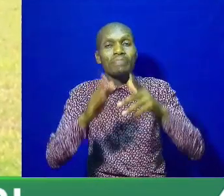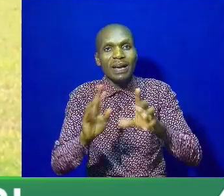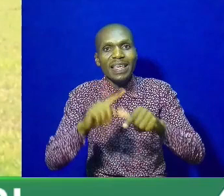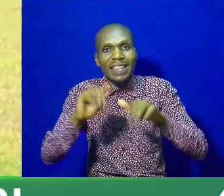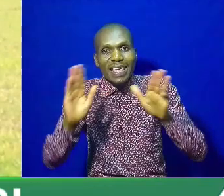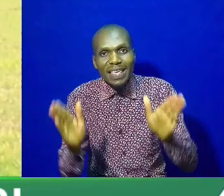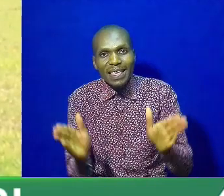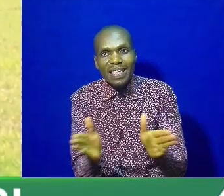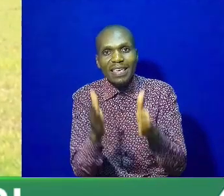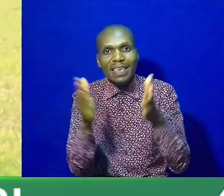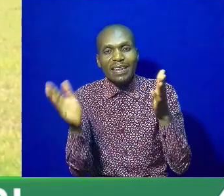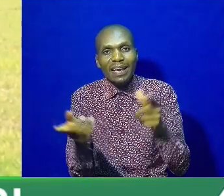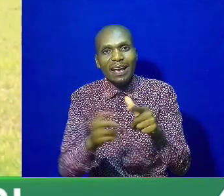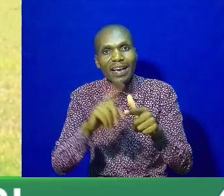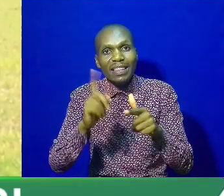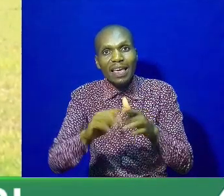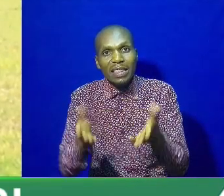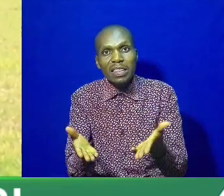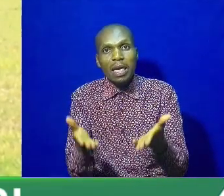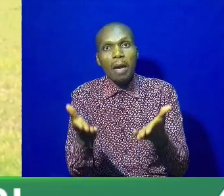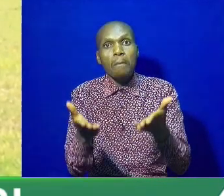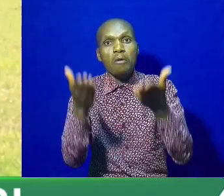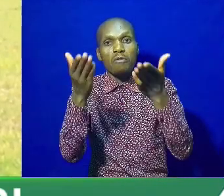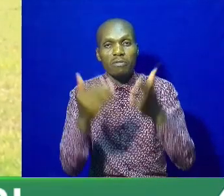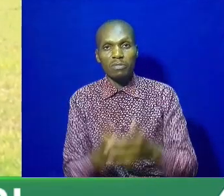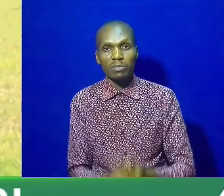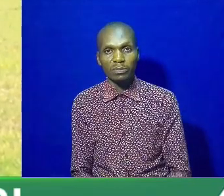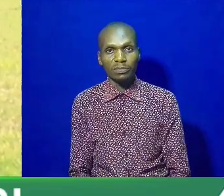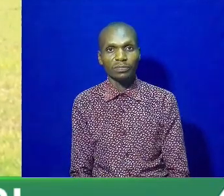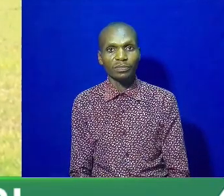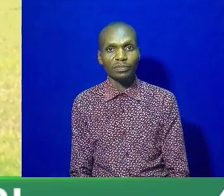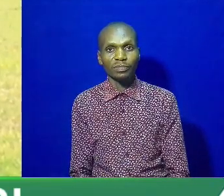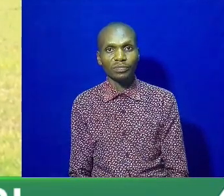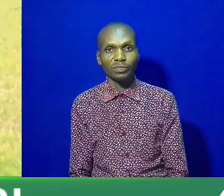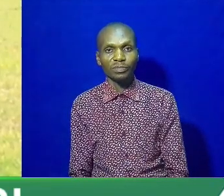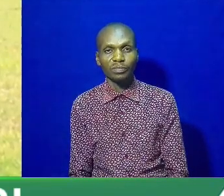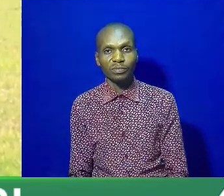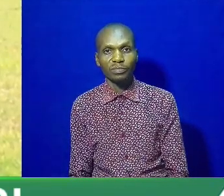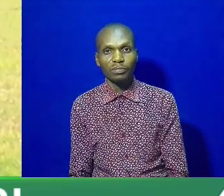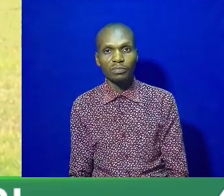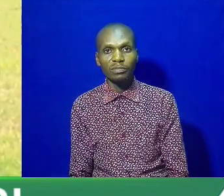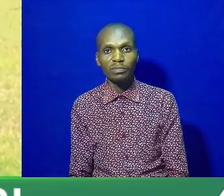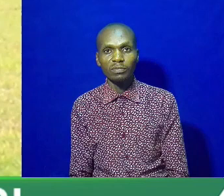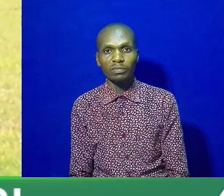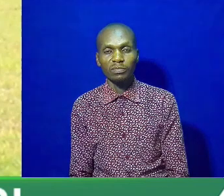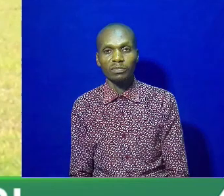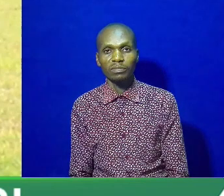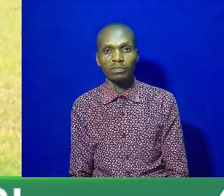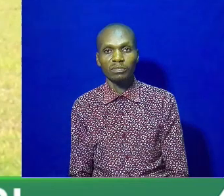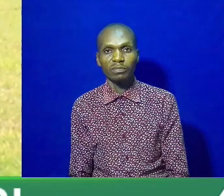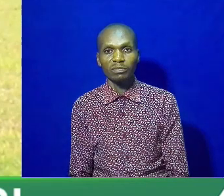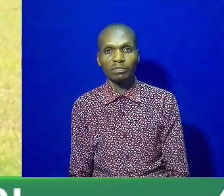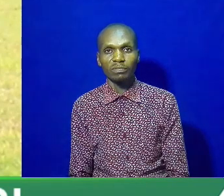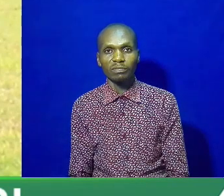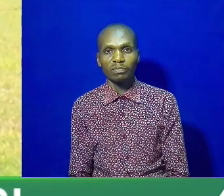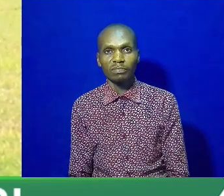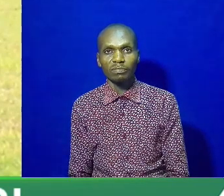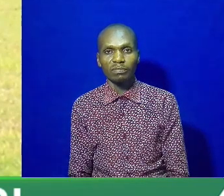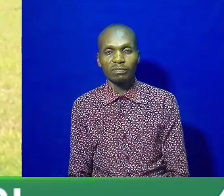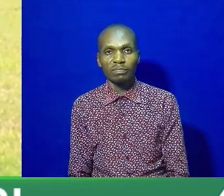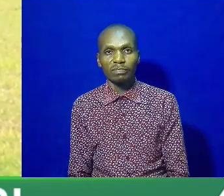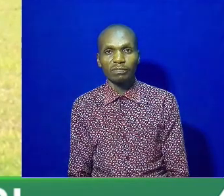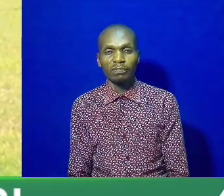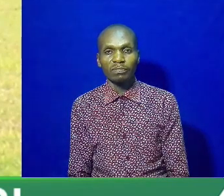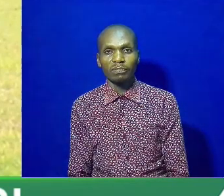moyo na koranda kebasukire uchia seke rengo kende. Kulipoteri ya Ndizi TV kuruwa iga sege tiki ya Gusii Stadium kikotoka ase